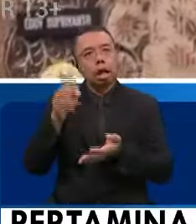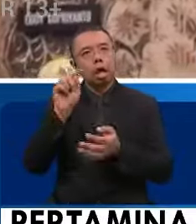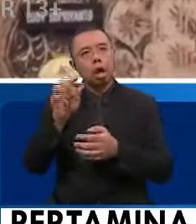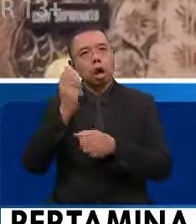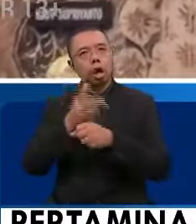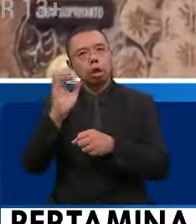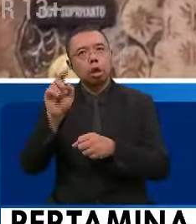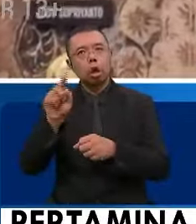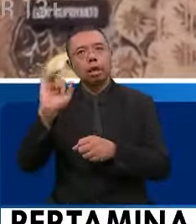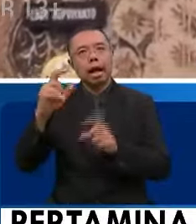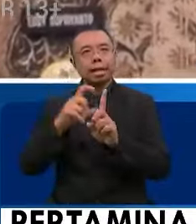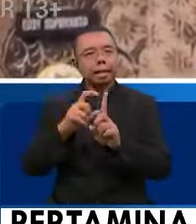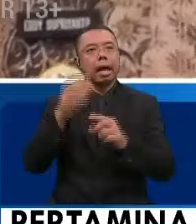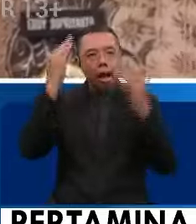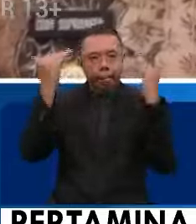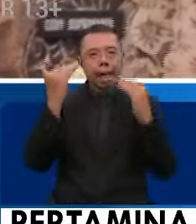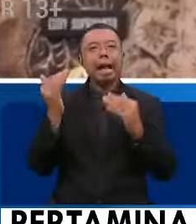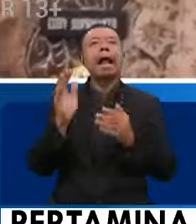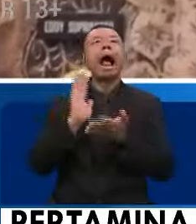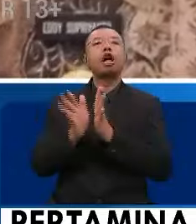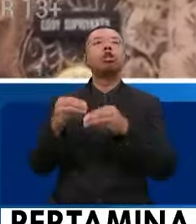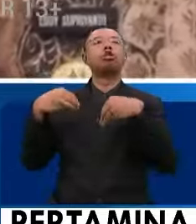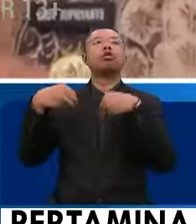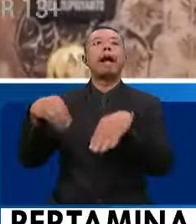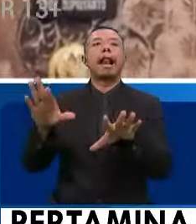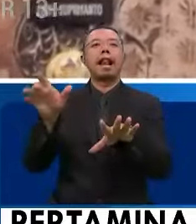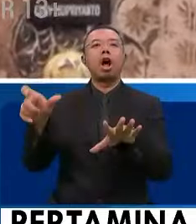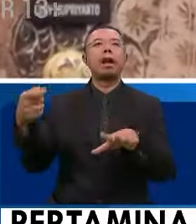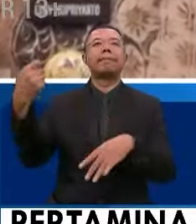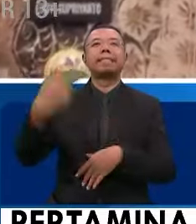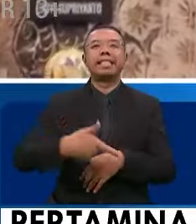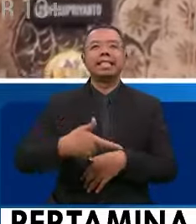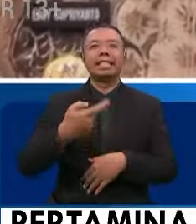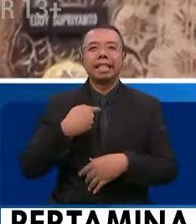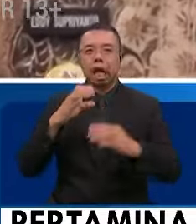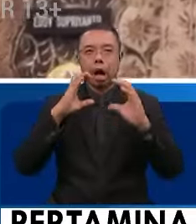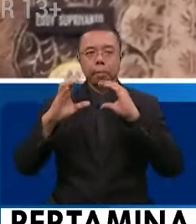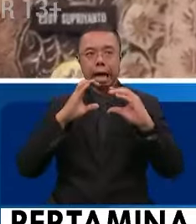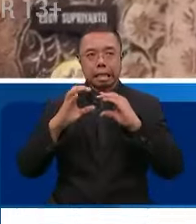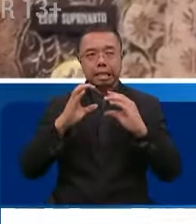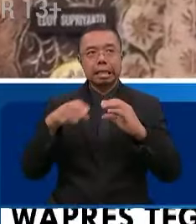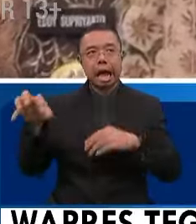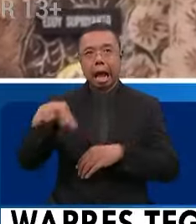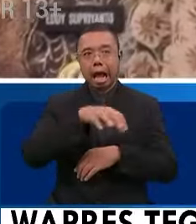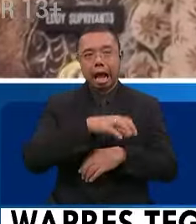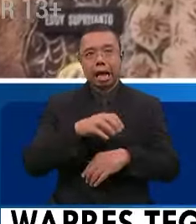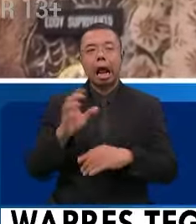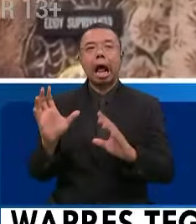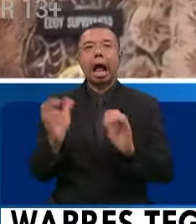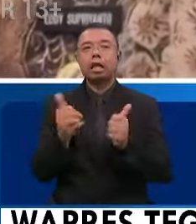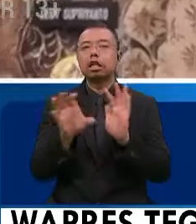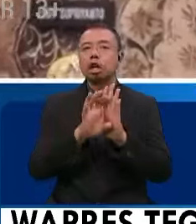esayurmadiun.kota.go.id yang menghubungkan petani langsung dengan konsumen, sehingga kita selalu komunikasi dengan daerah-daerah produsen seperti